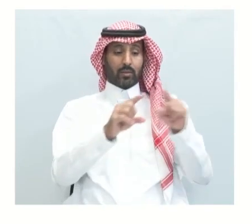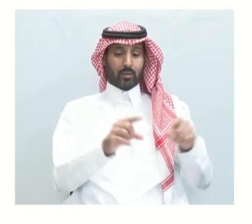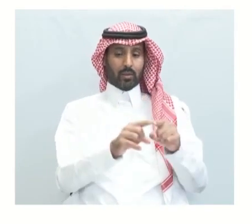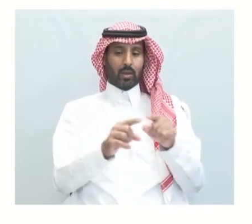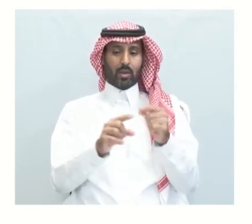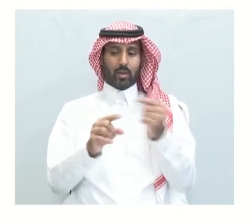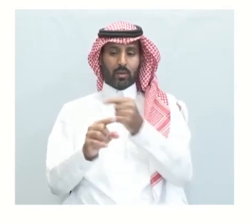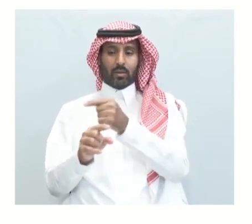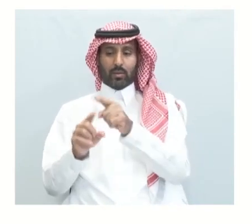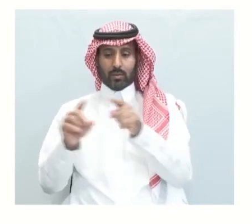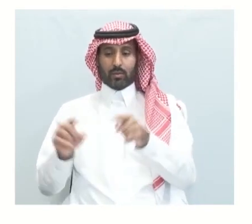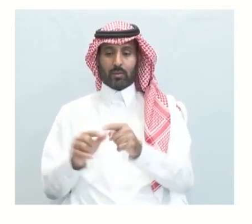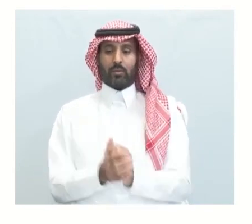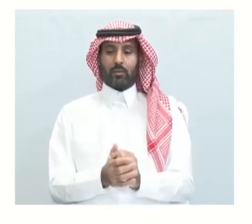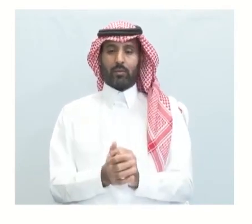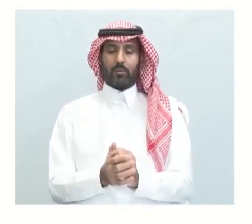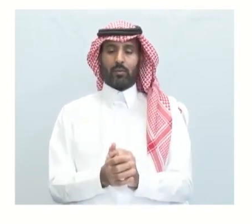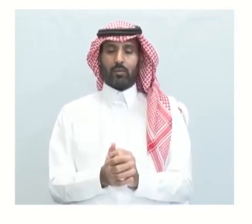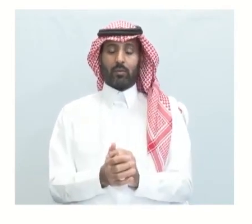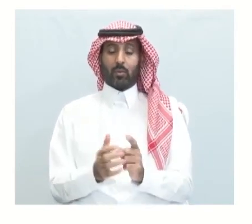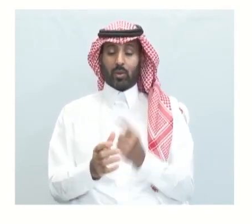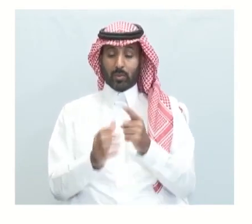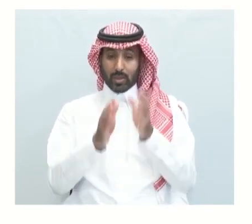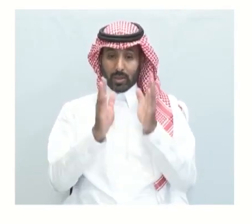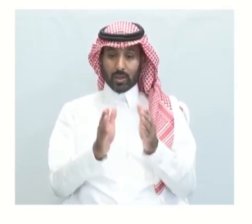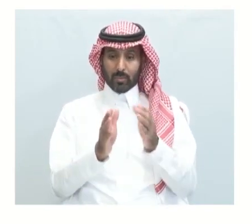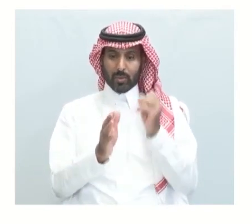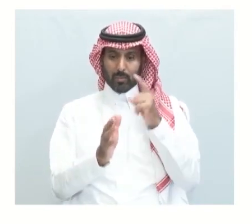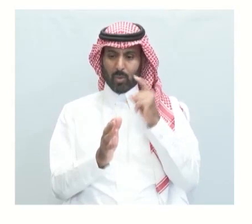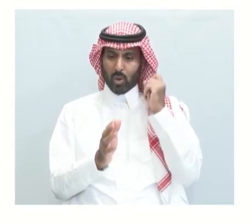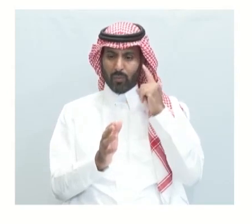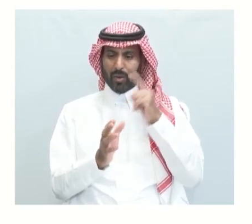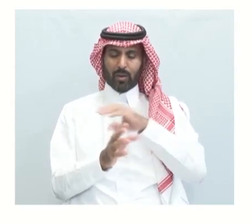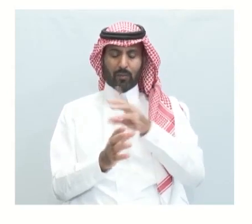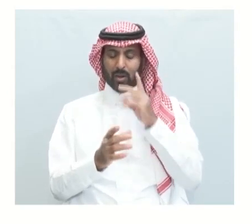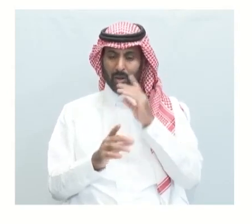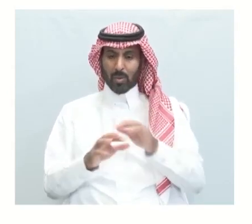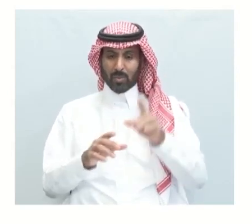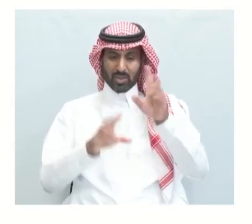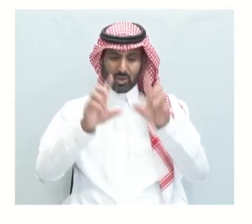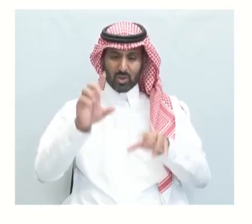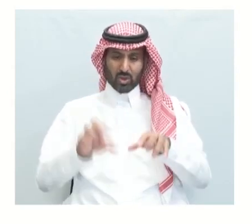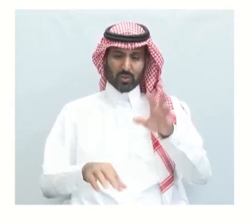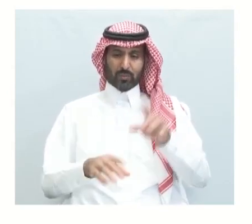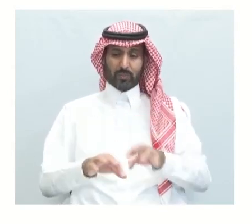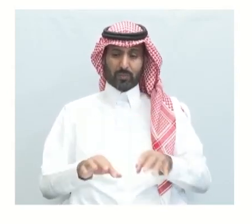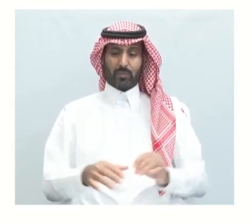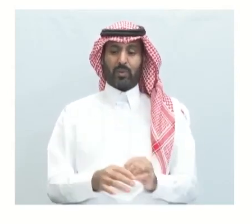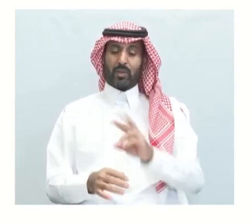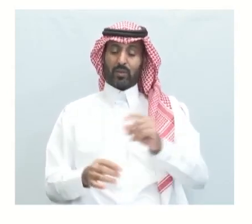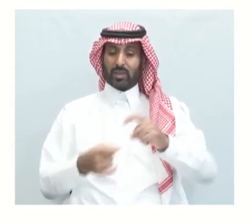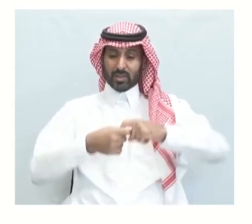بيانات خطيه وهي واحده من هياكل البيانات الاشهر الاكثر شهره في البرمجه القائمه المترابطه تشبه